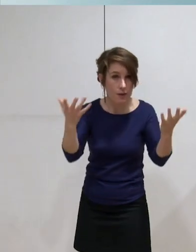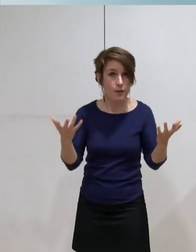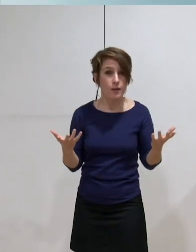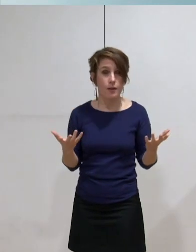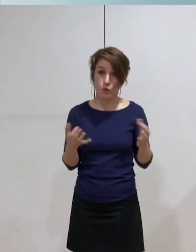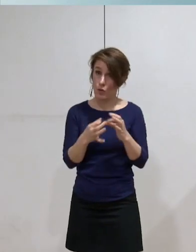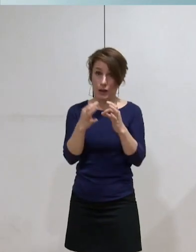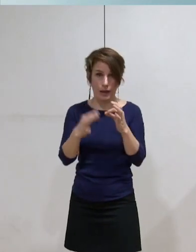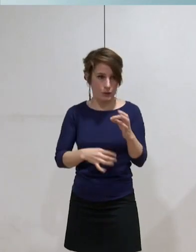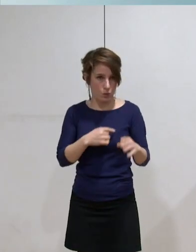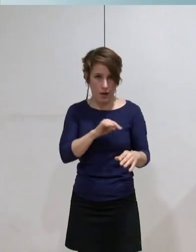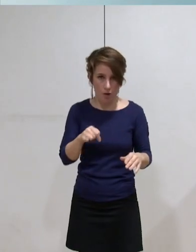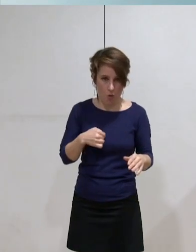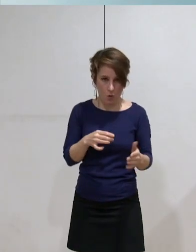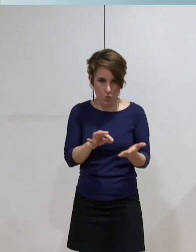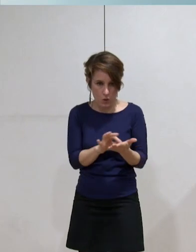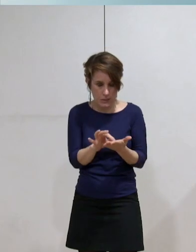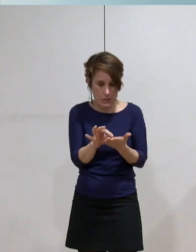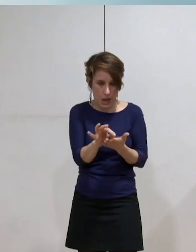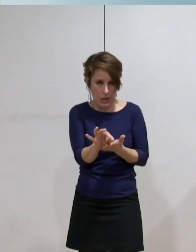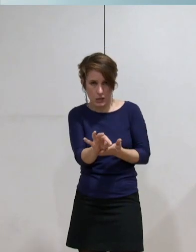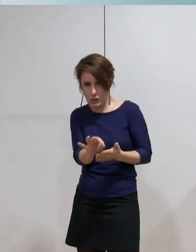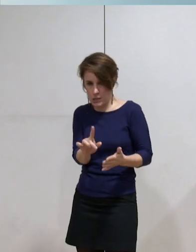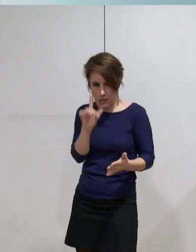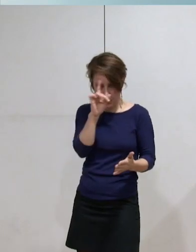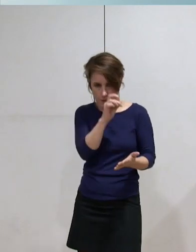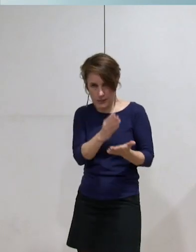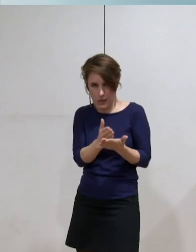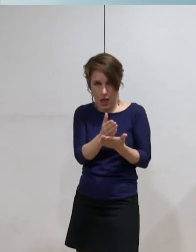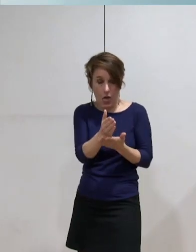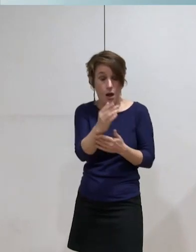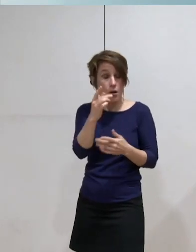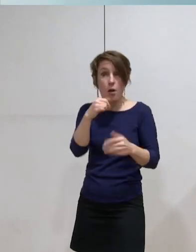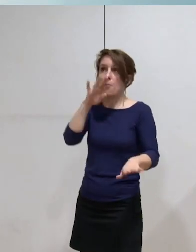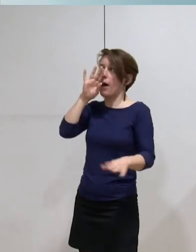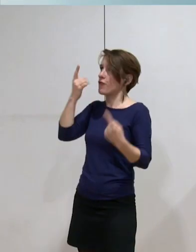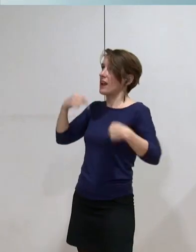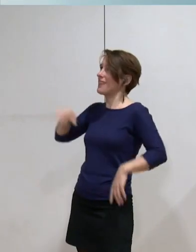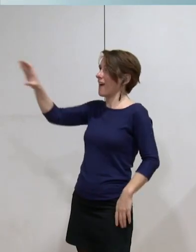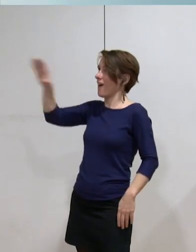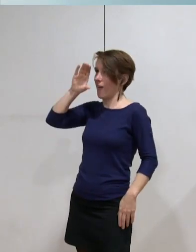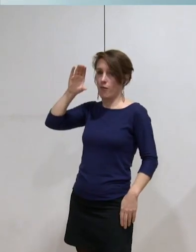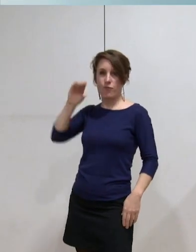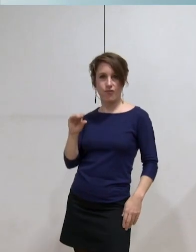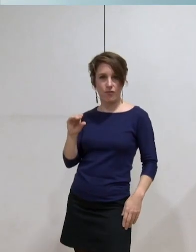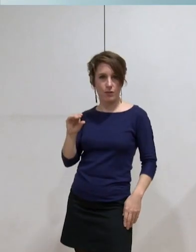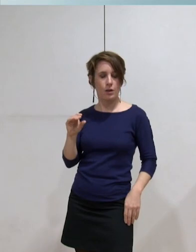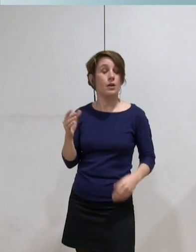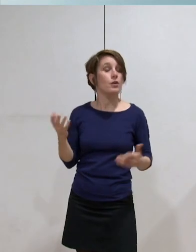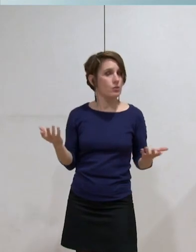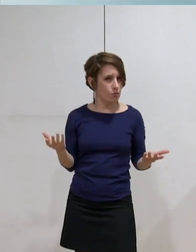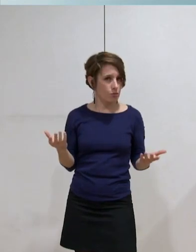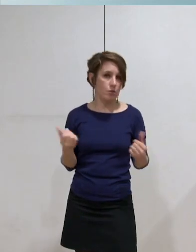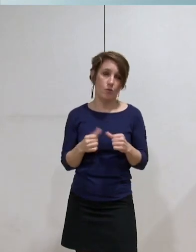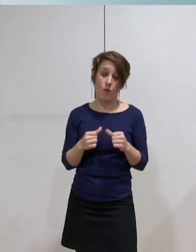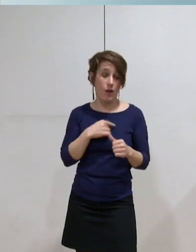laisse une marge de manœuvre très faible face au brutal désengagement de l'État nous devions donc à tout prix éviter la